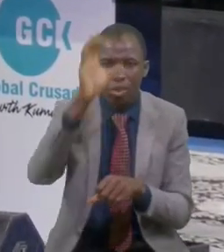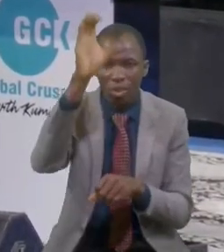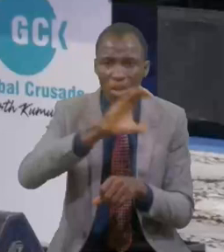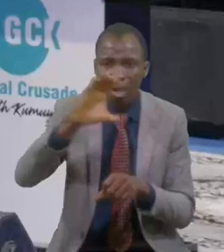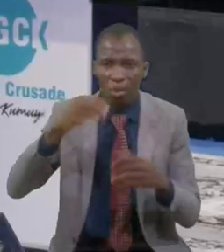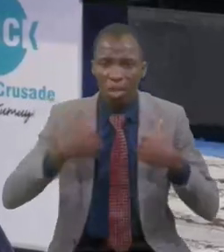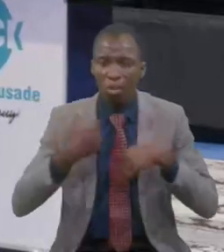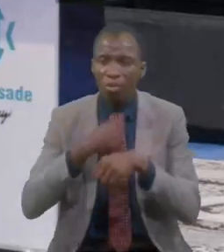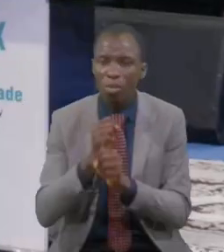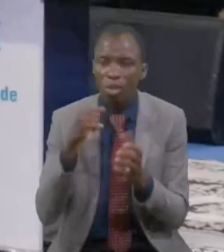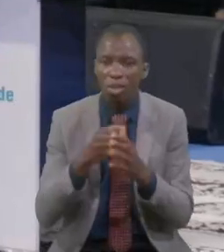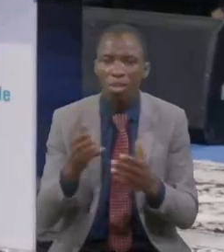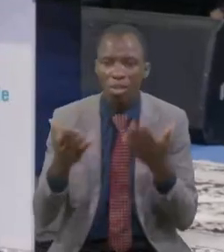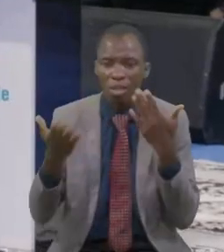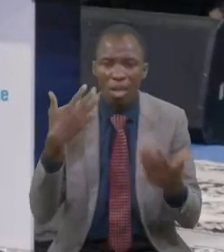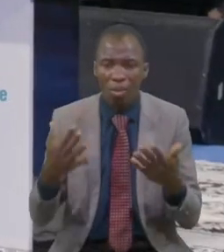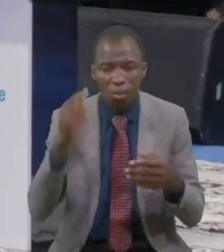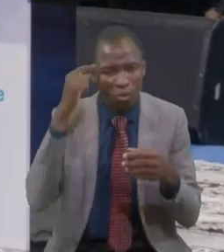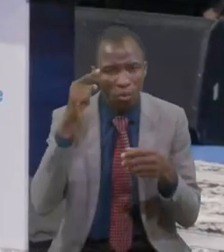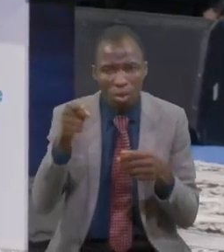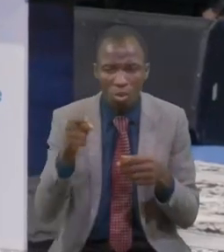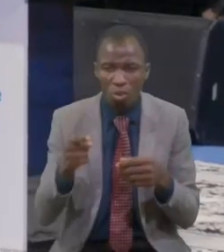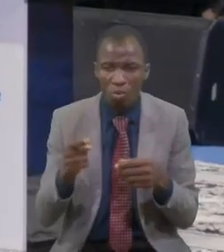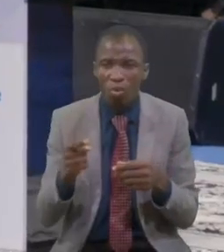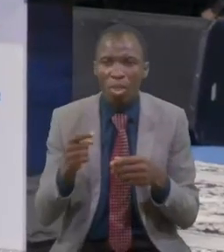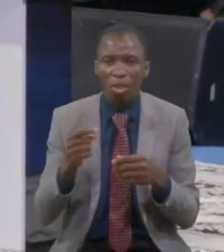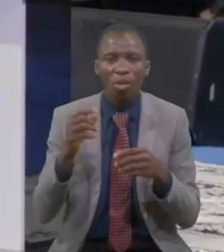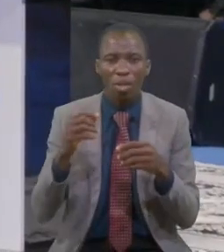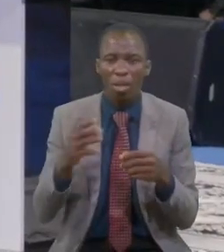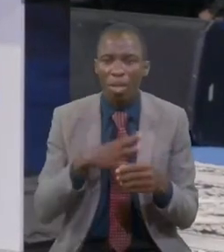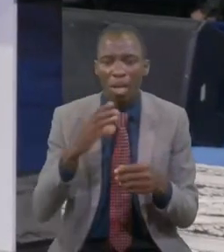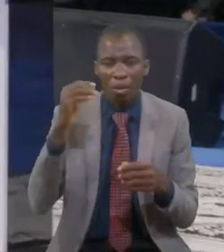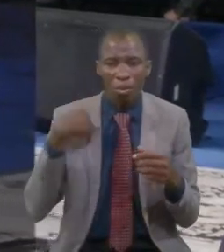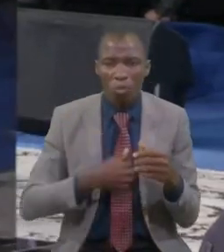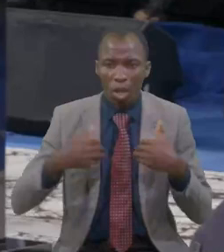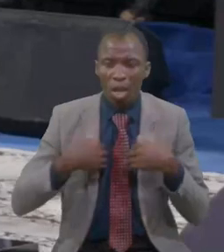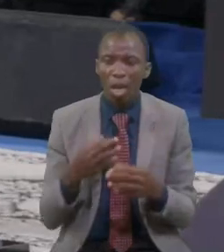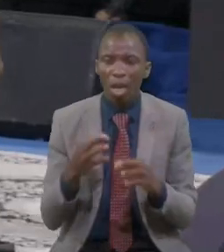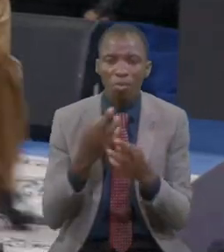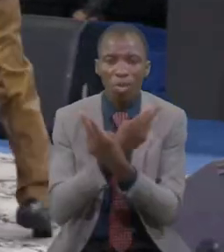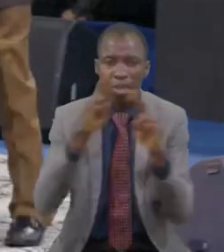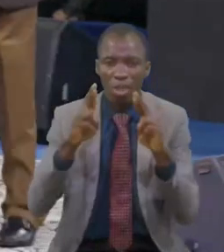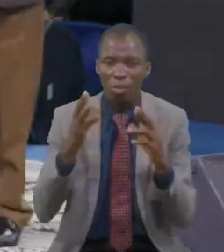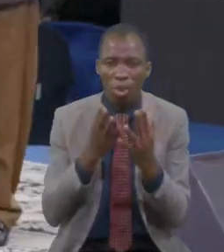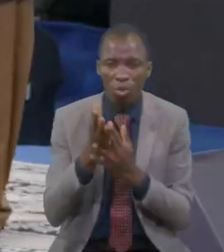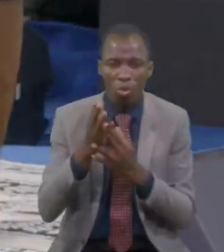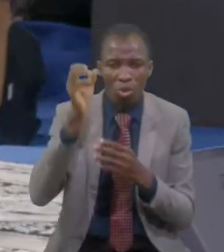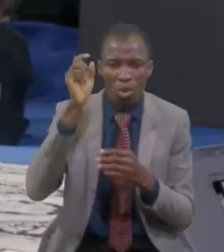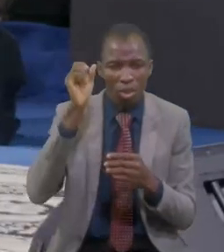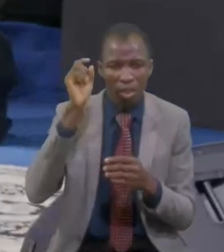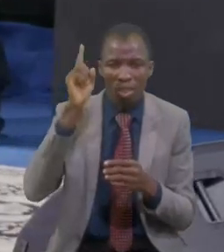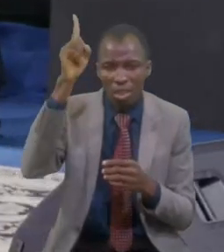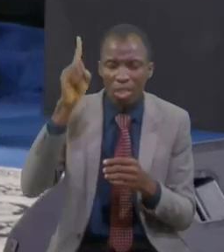l'a rendu disponible pour vous et pour moi en qui nous avons la rédemption la rémission